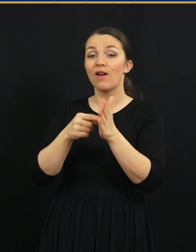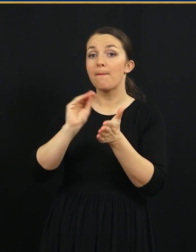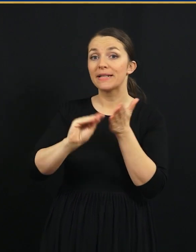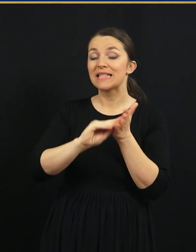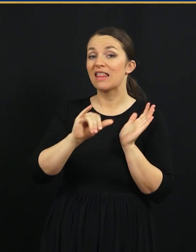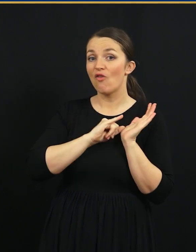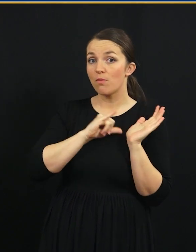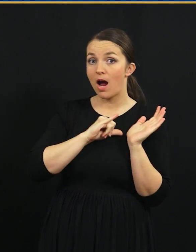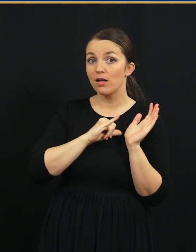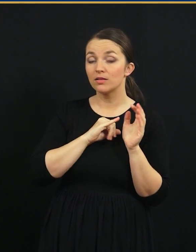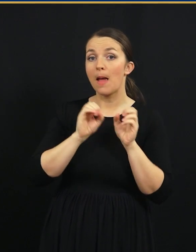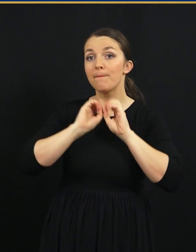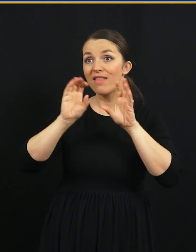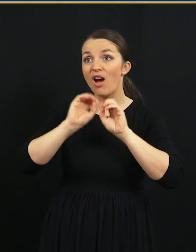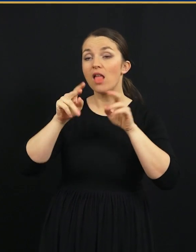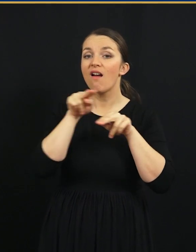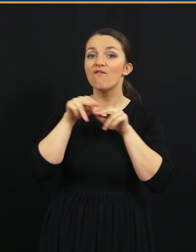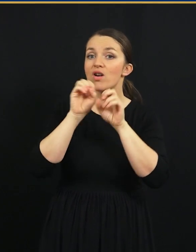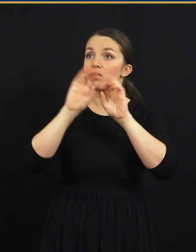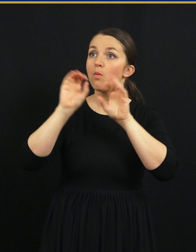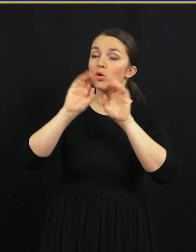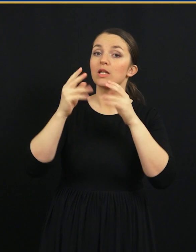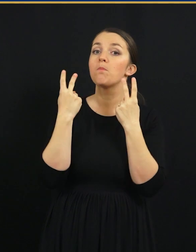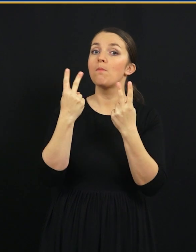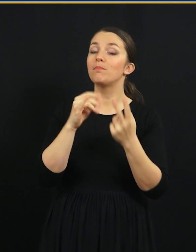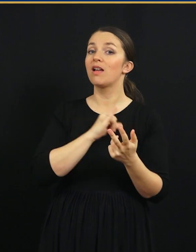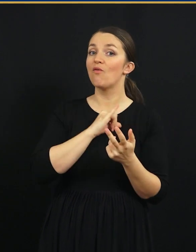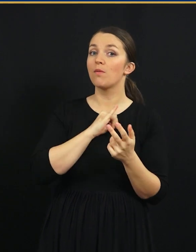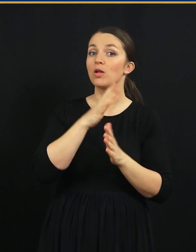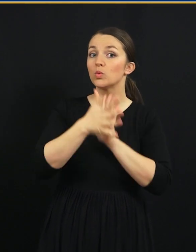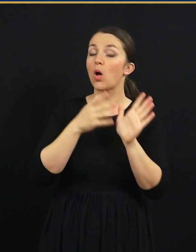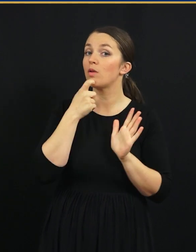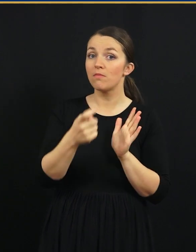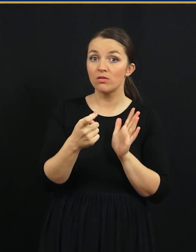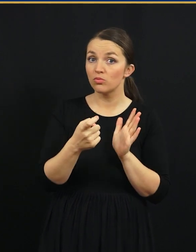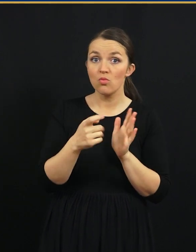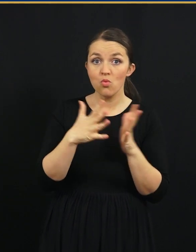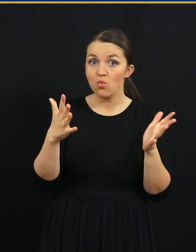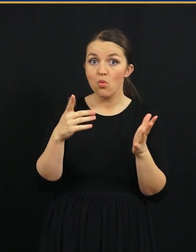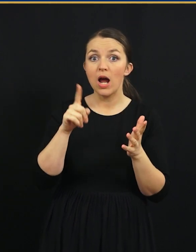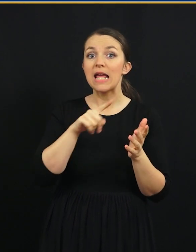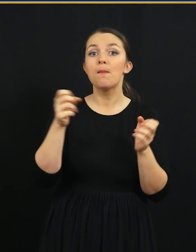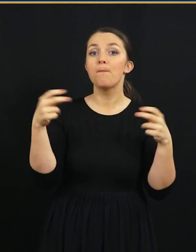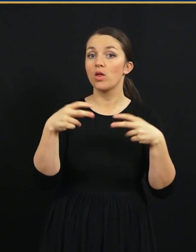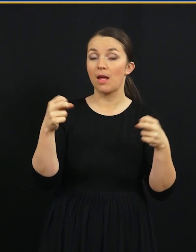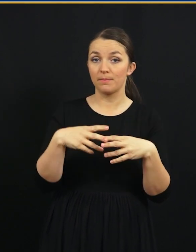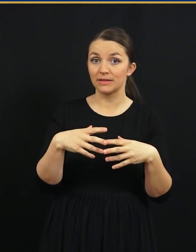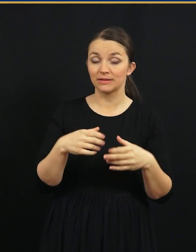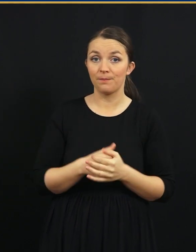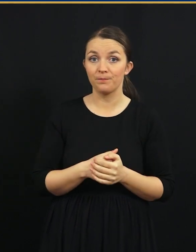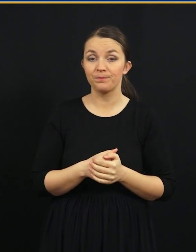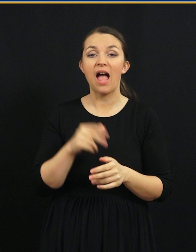prikazovalniki pisnih informacij, predvajalniki z videoposnetki pomembnih informacij v znakovnem jeziku in s